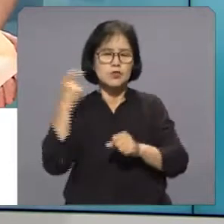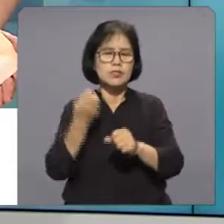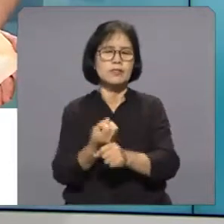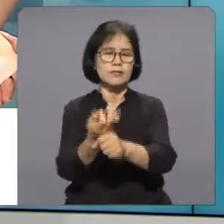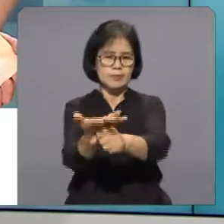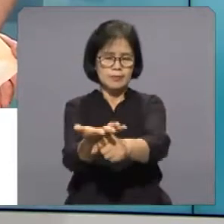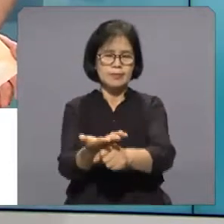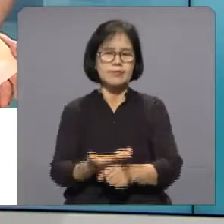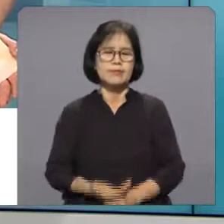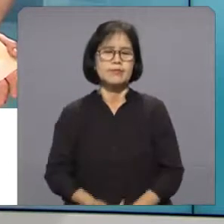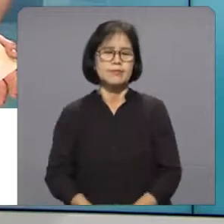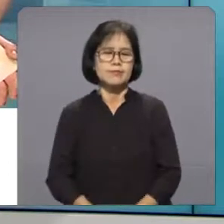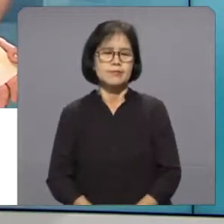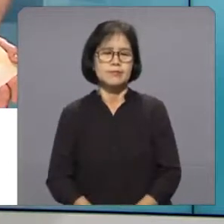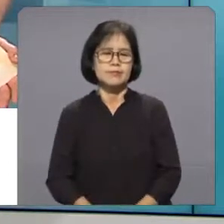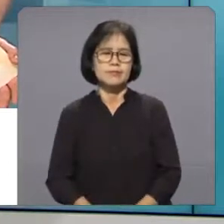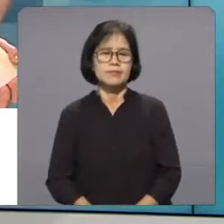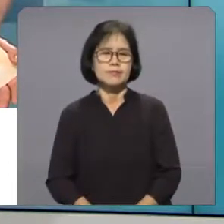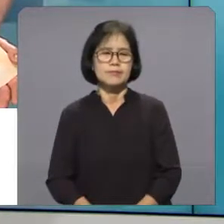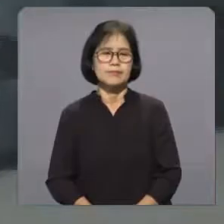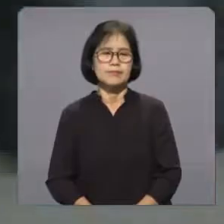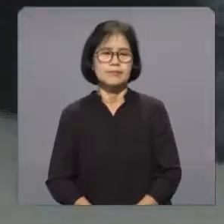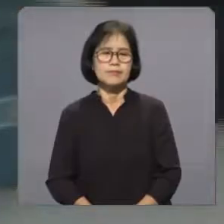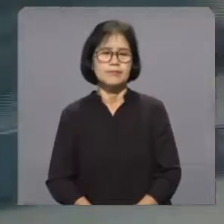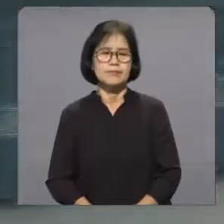백소민 기자가 전해드립니다.